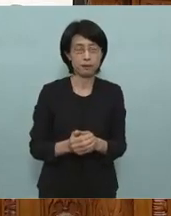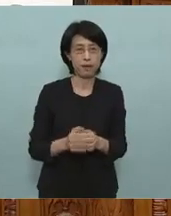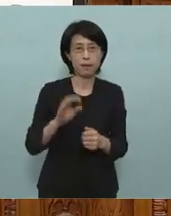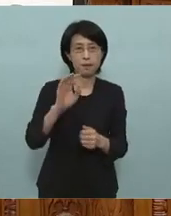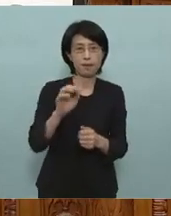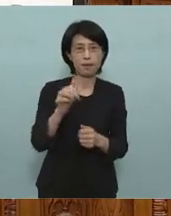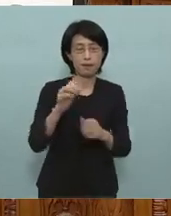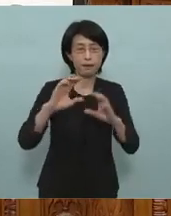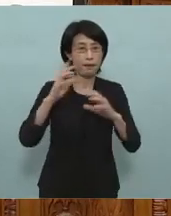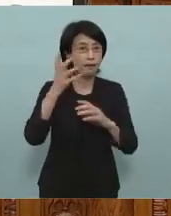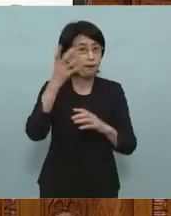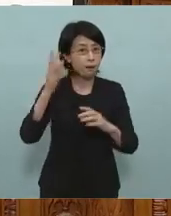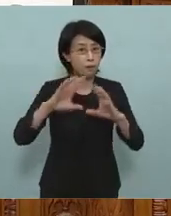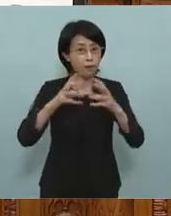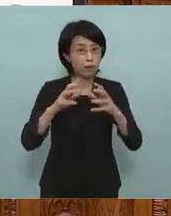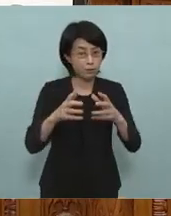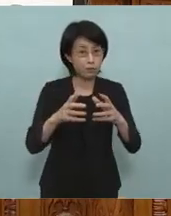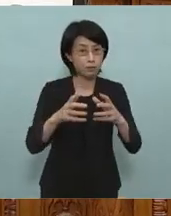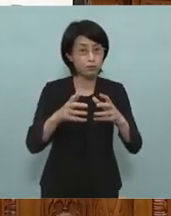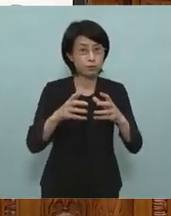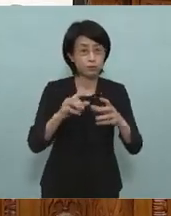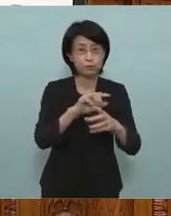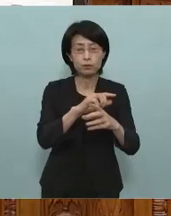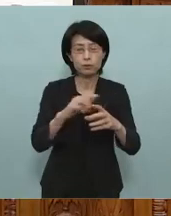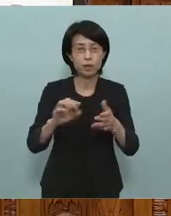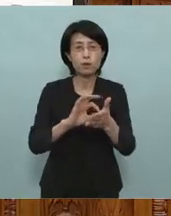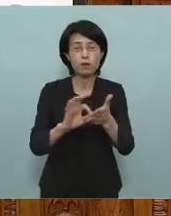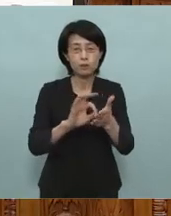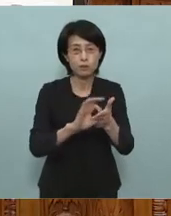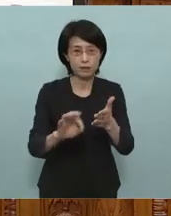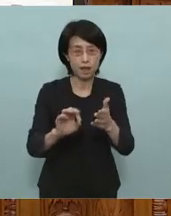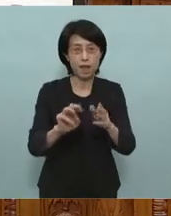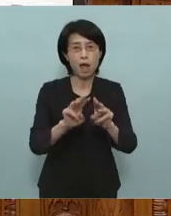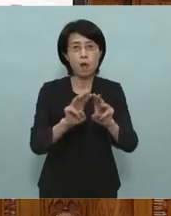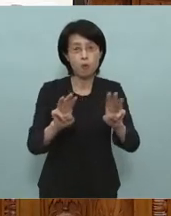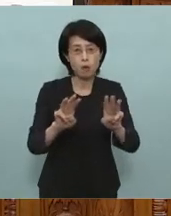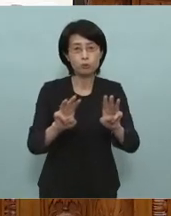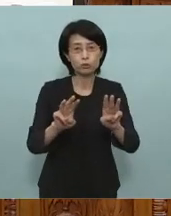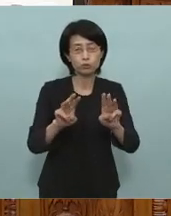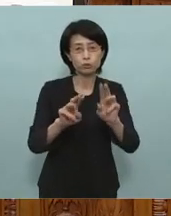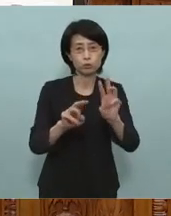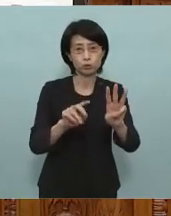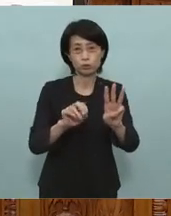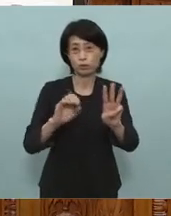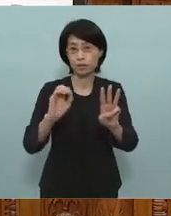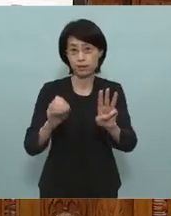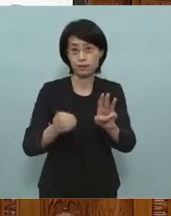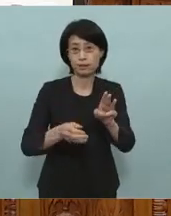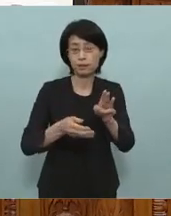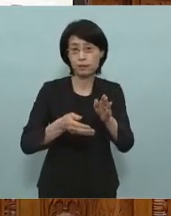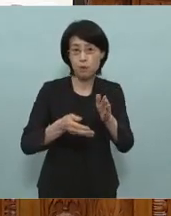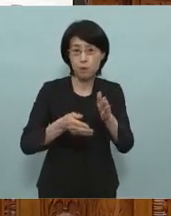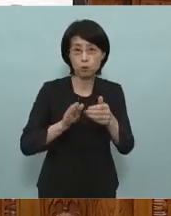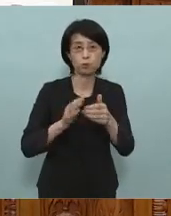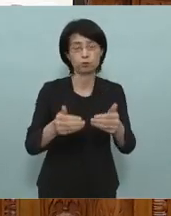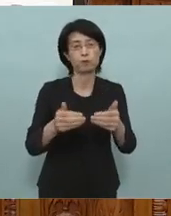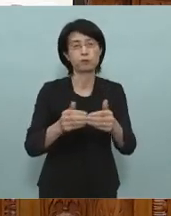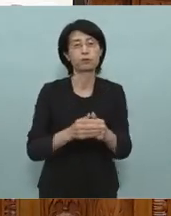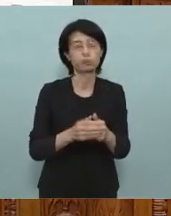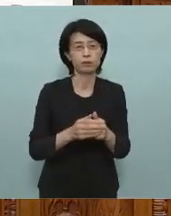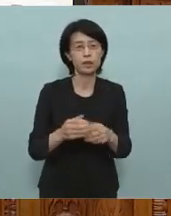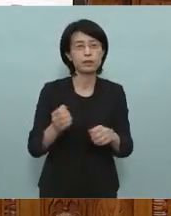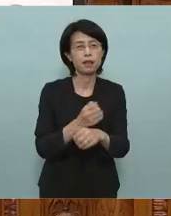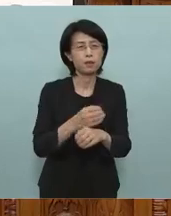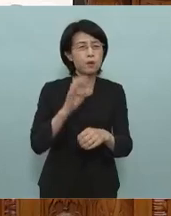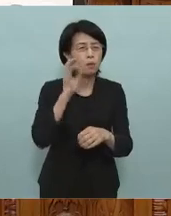バースNFTを活用したWeb3サービスの利用拡大に向けた取り組みを進めます産業